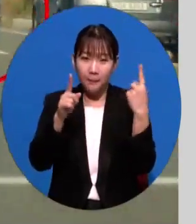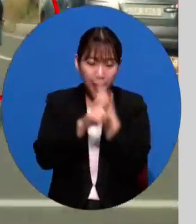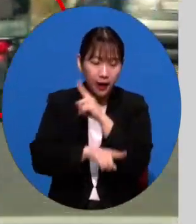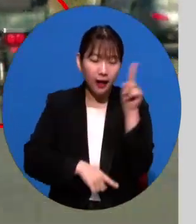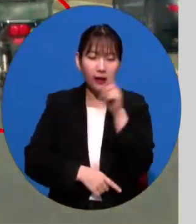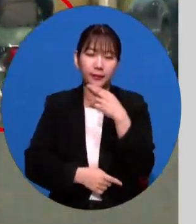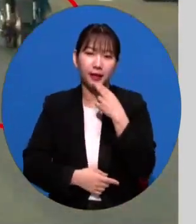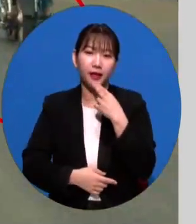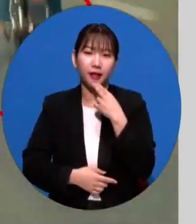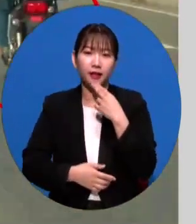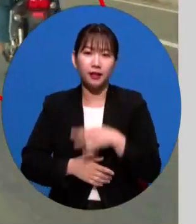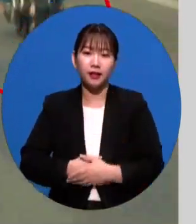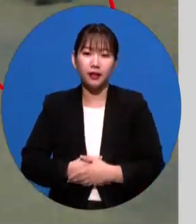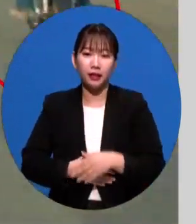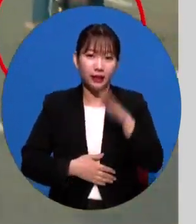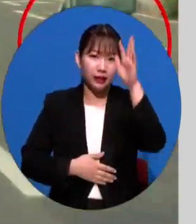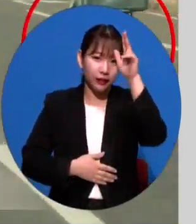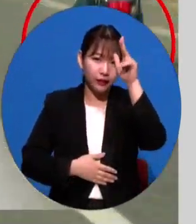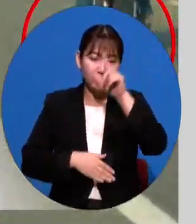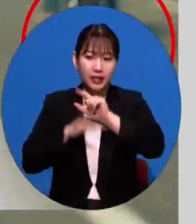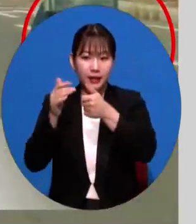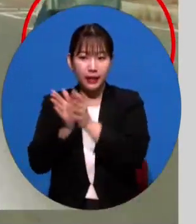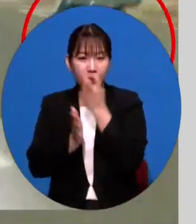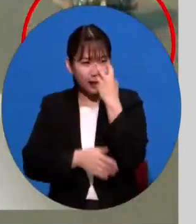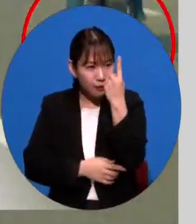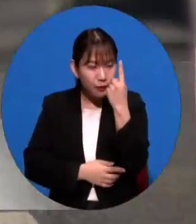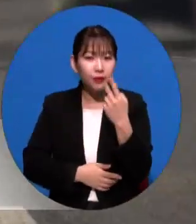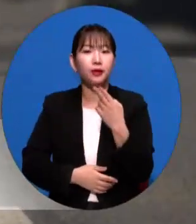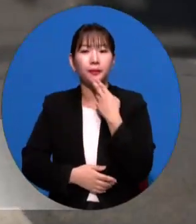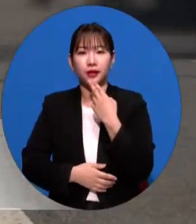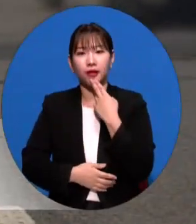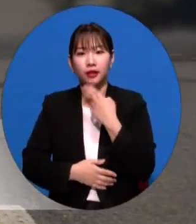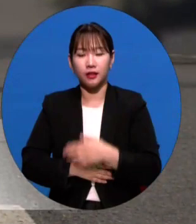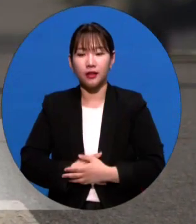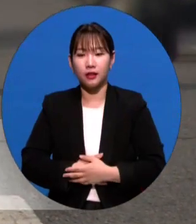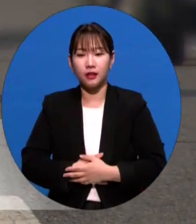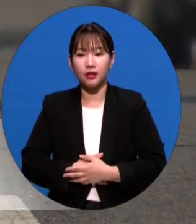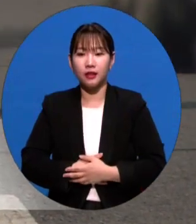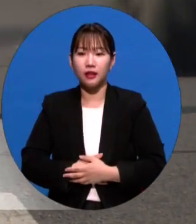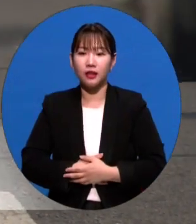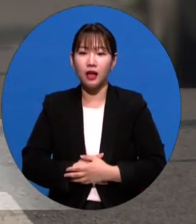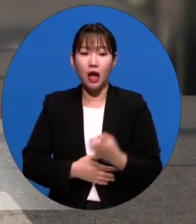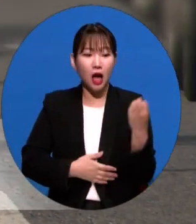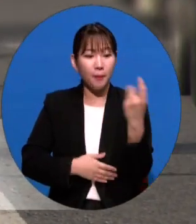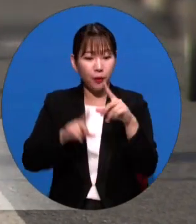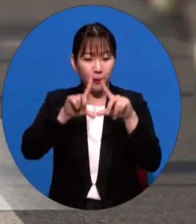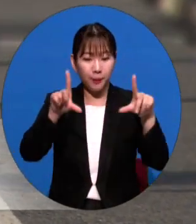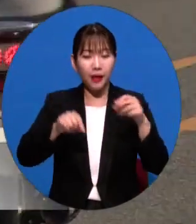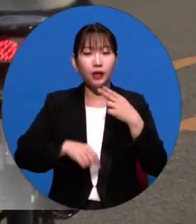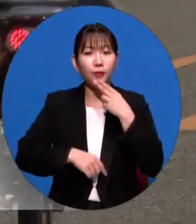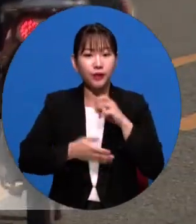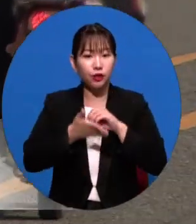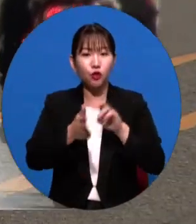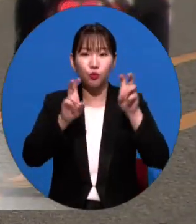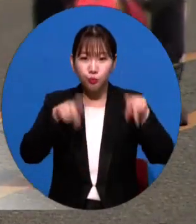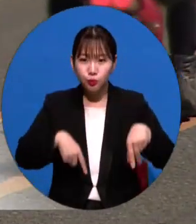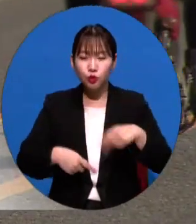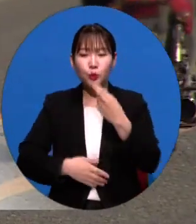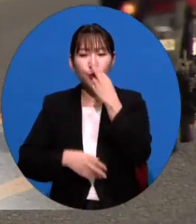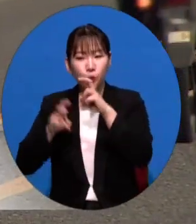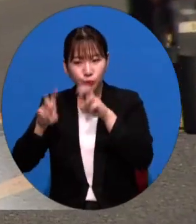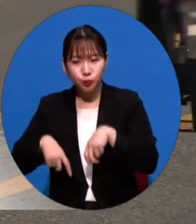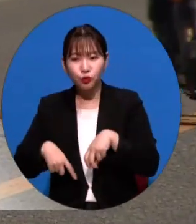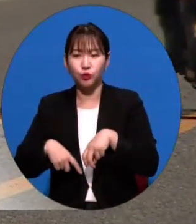하나도 없습니다. 경찰이나 지자체 단속도 없습니다. 대불산단 내 번호판이 없는 무등록, 무보험 등